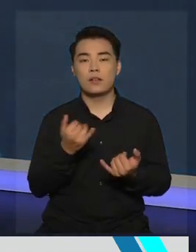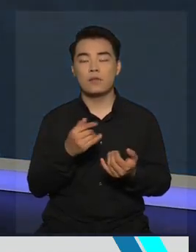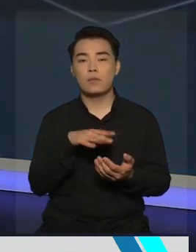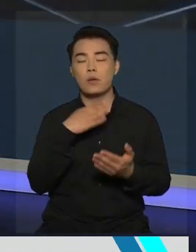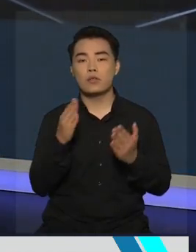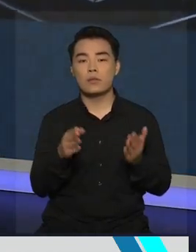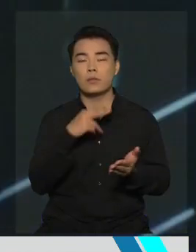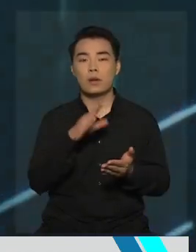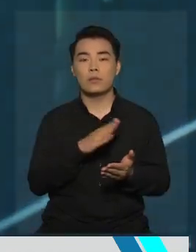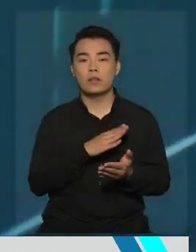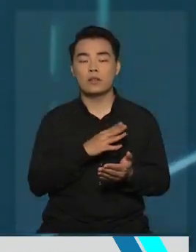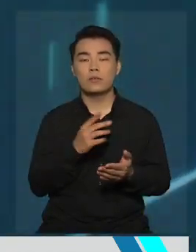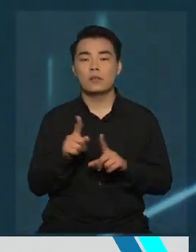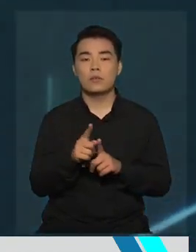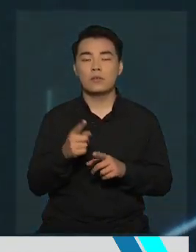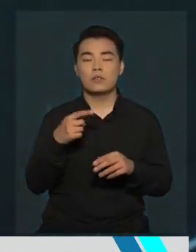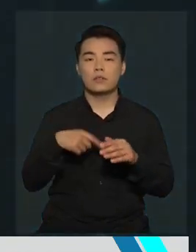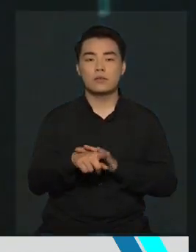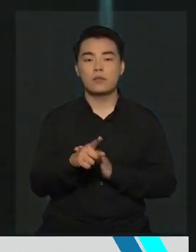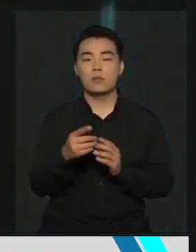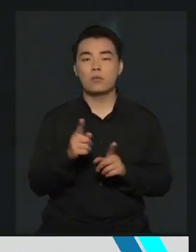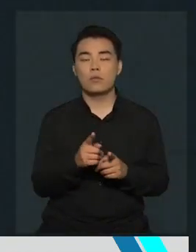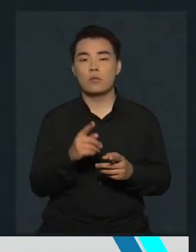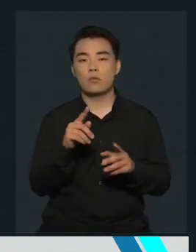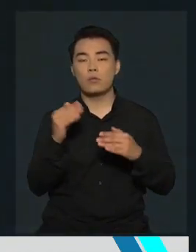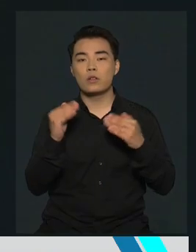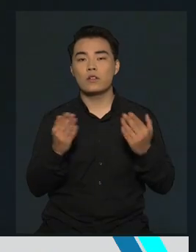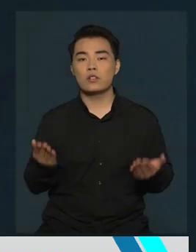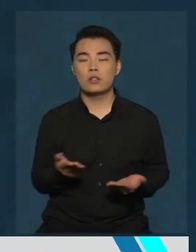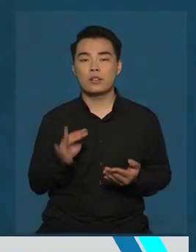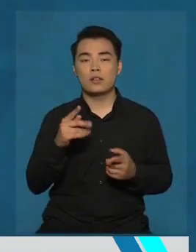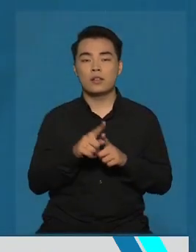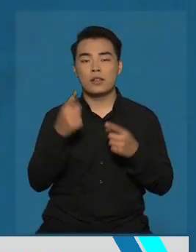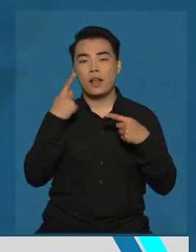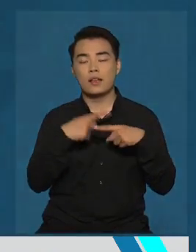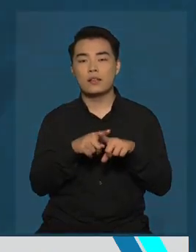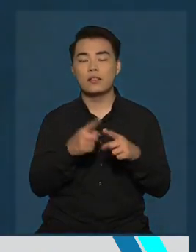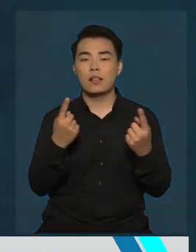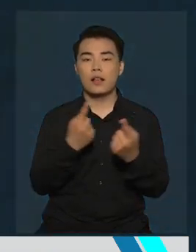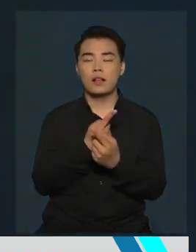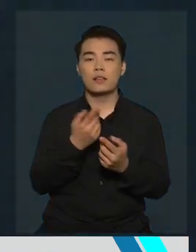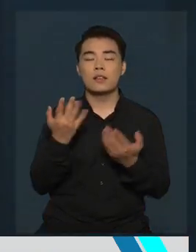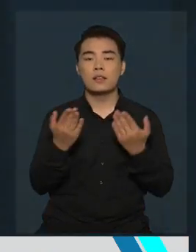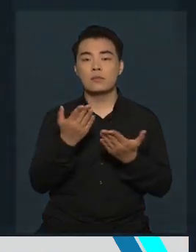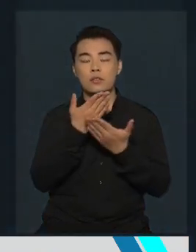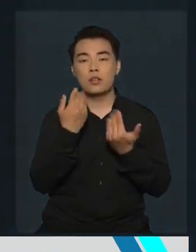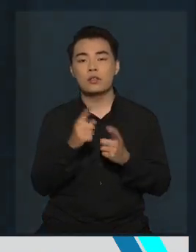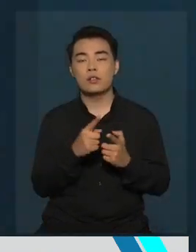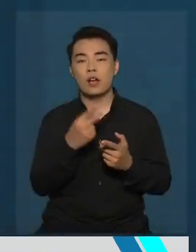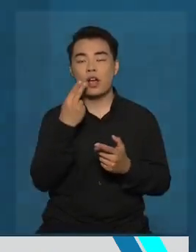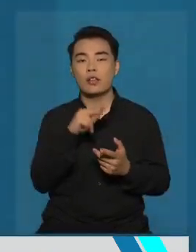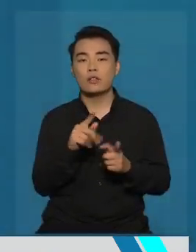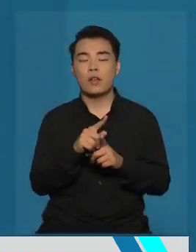это, конечно, прежде всего уровень жизни, то есть качество жизни, это инфраструктура. То есть если у людей нет доступа к качественному